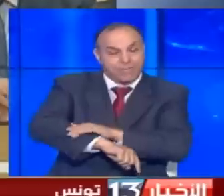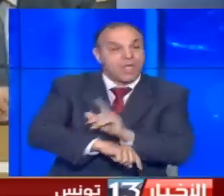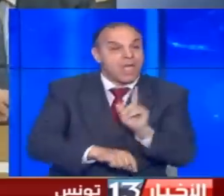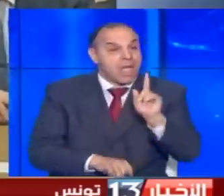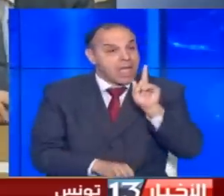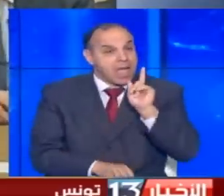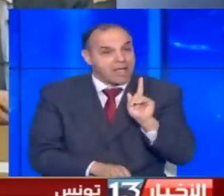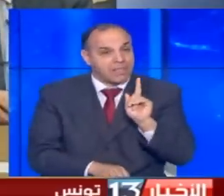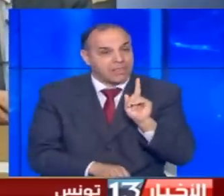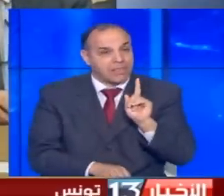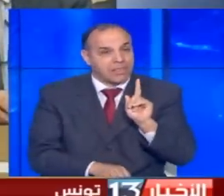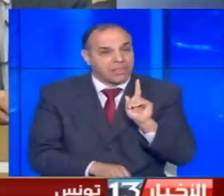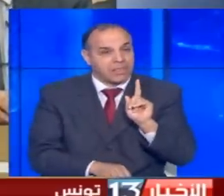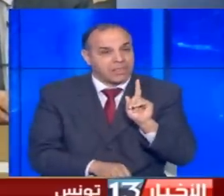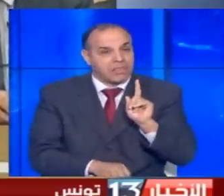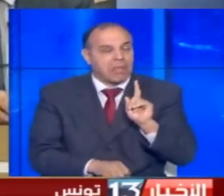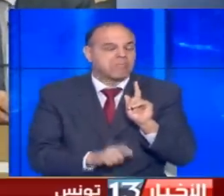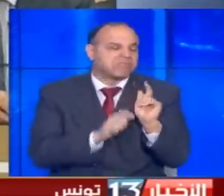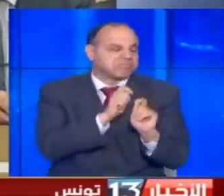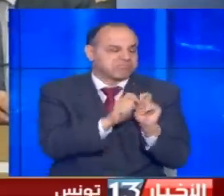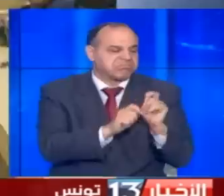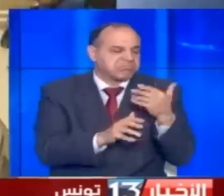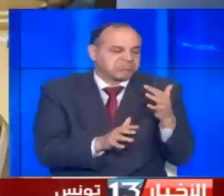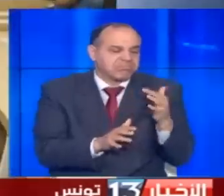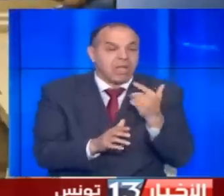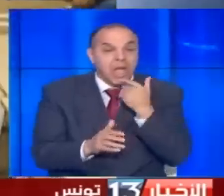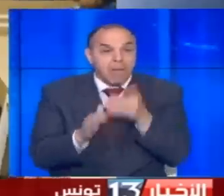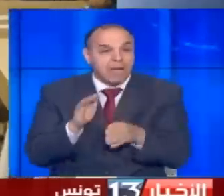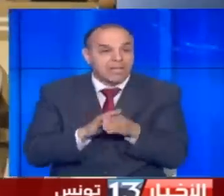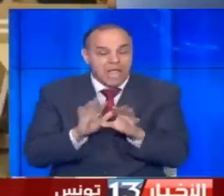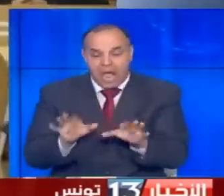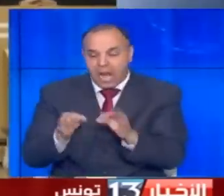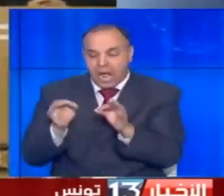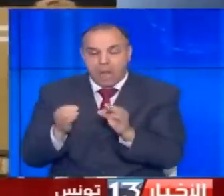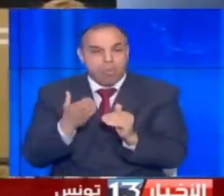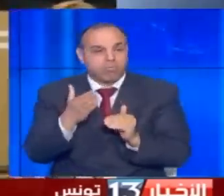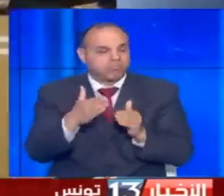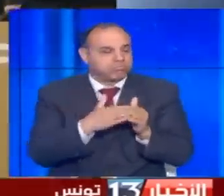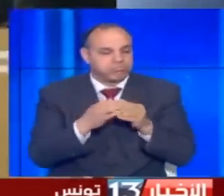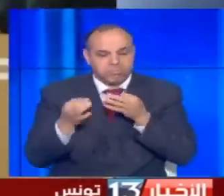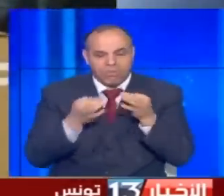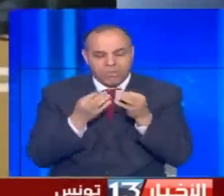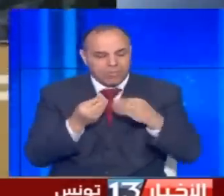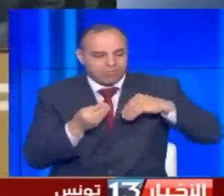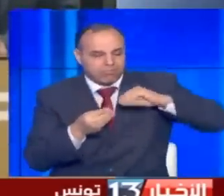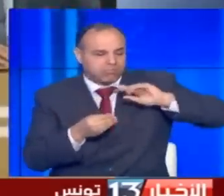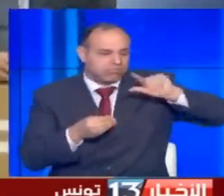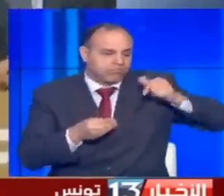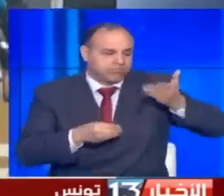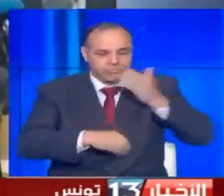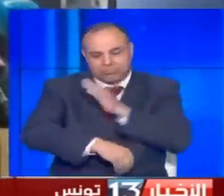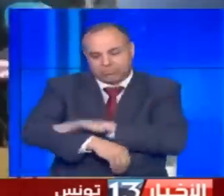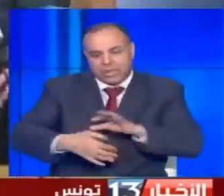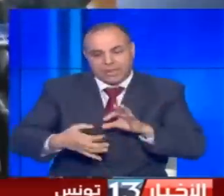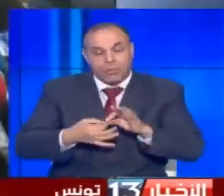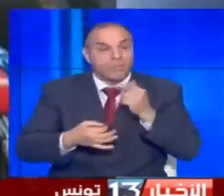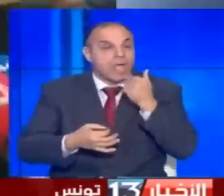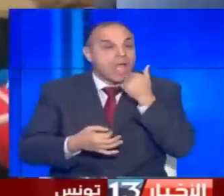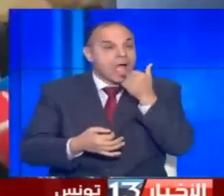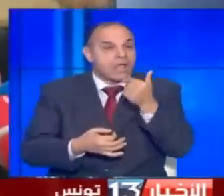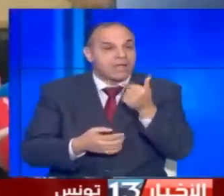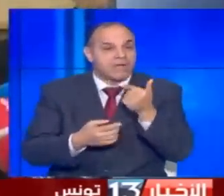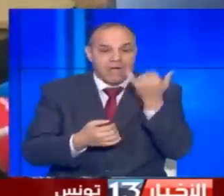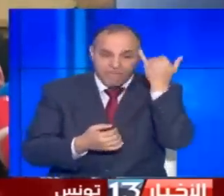كان مراطونيه وكان منطلق الحلول محصول تفاوض الزياده في اجور القطاع العام واضاف ان